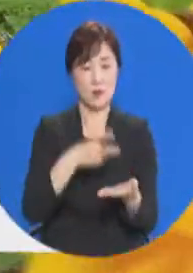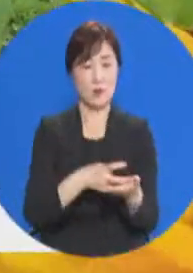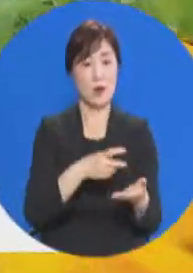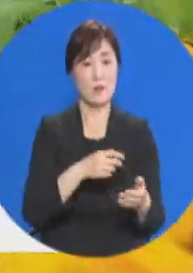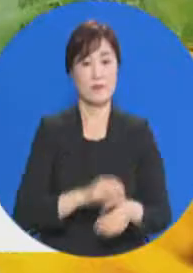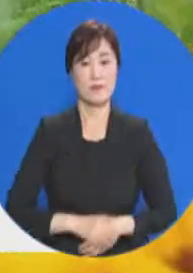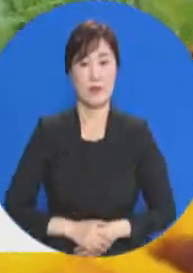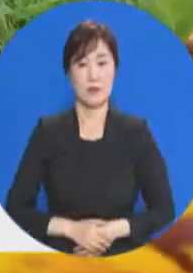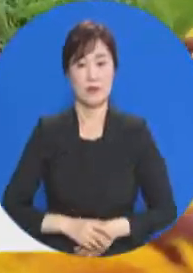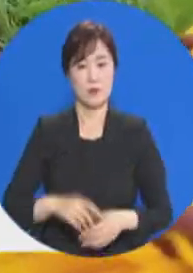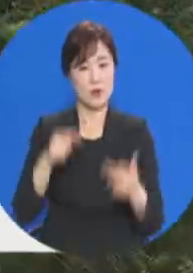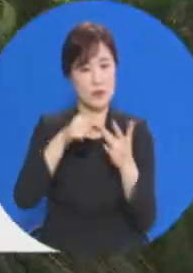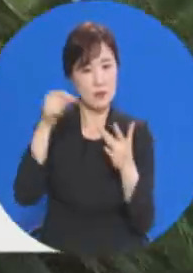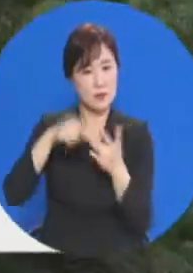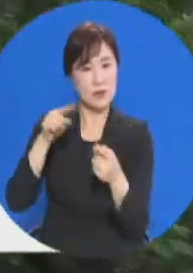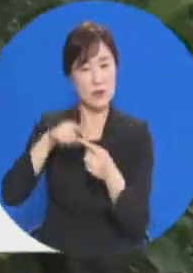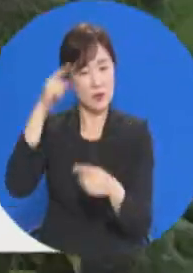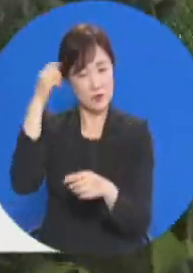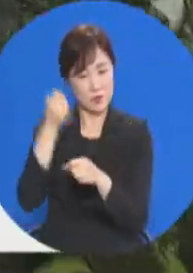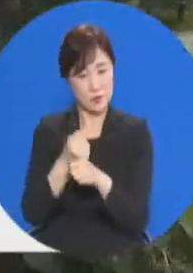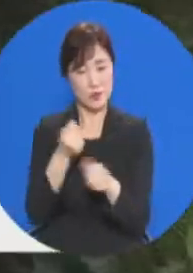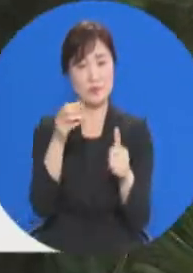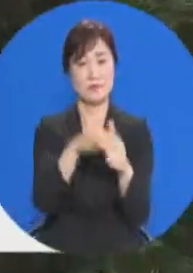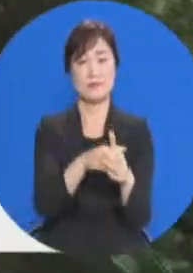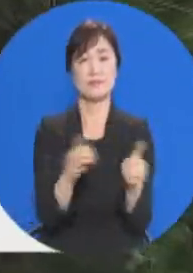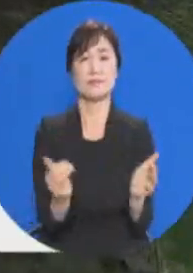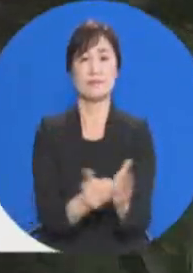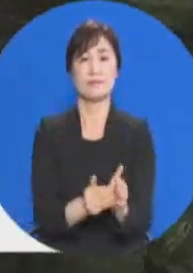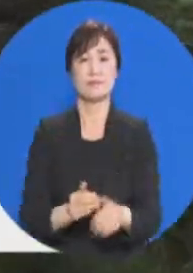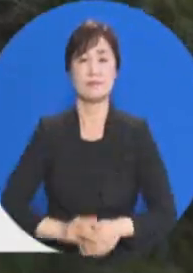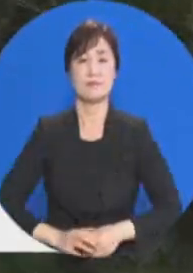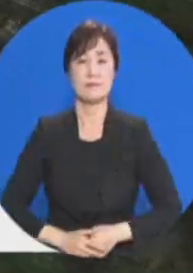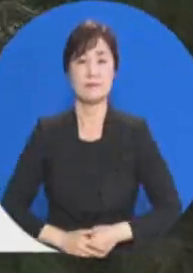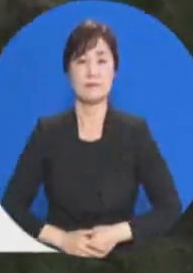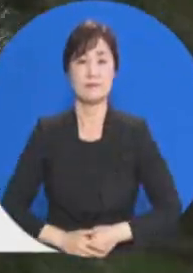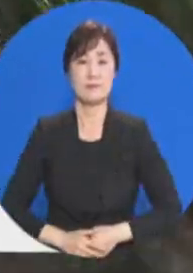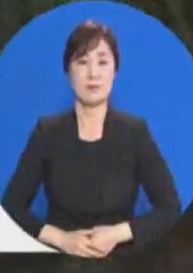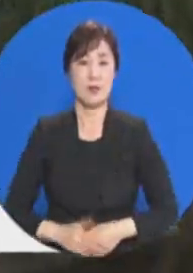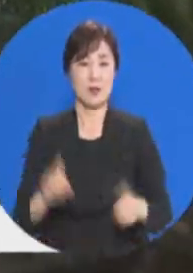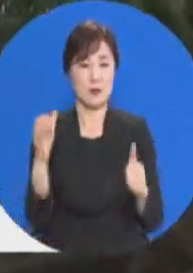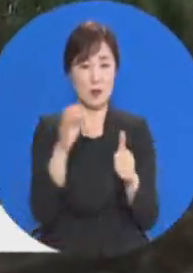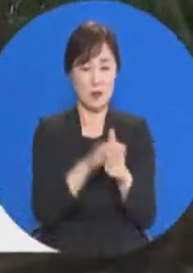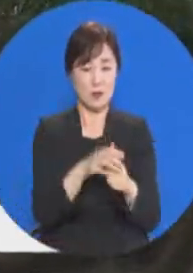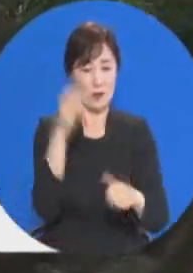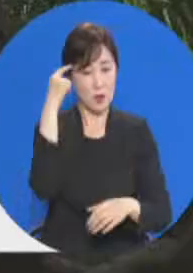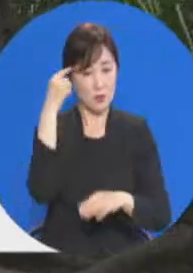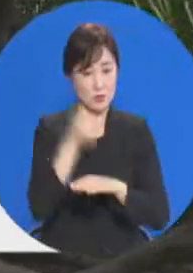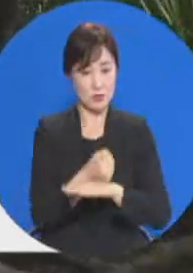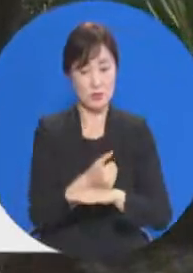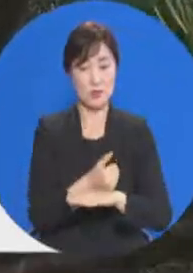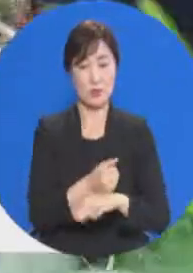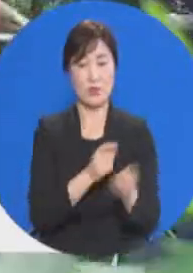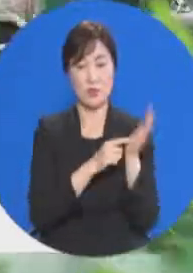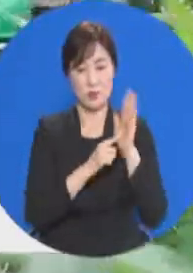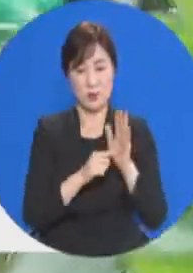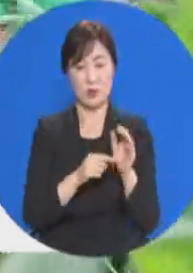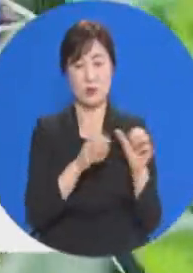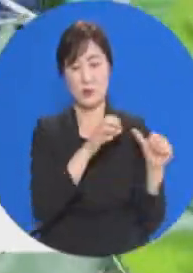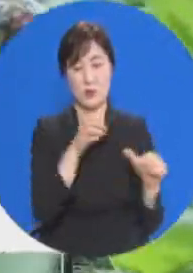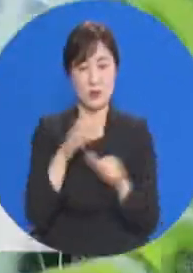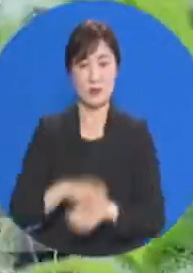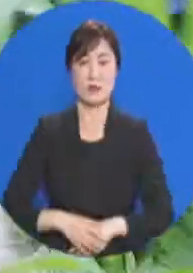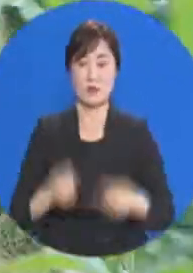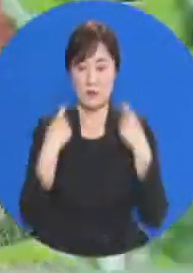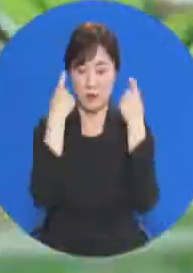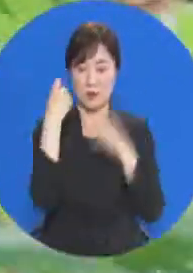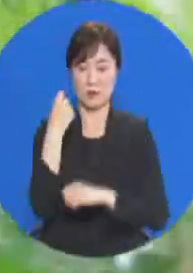기항지 선정 등을 위한 연구 용역을 의뢰했다고 밝혔습니다. 또 용역 결과를 토대로 기반 시설과 관광 자원 확충을